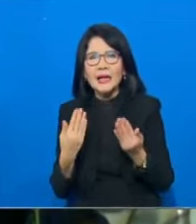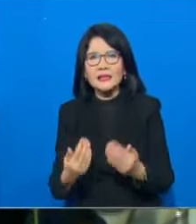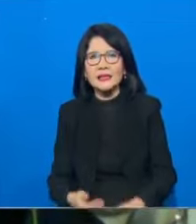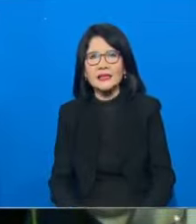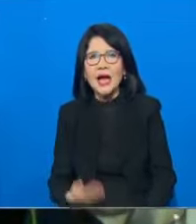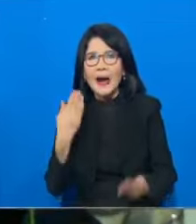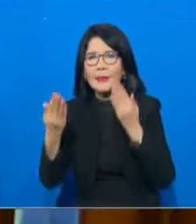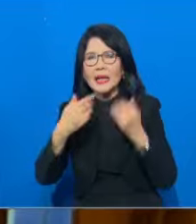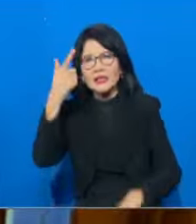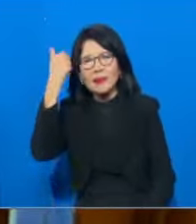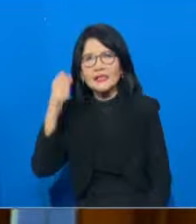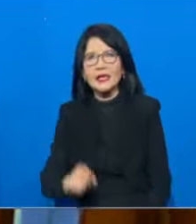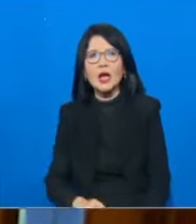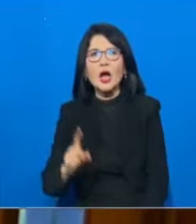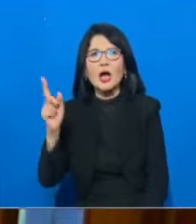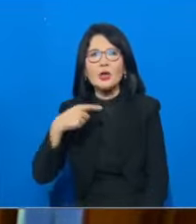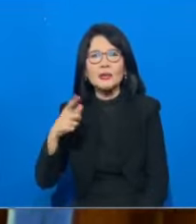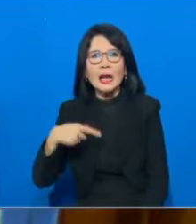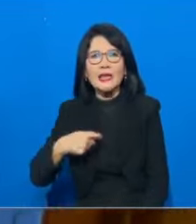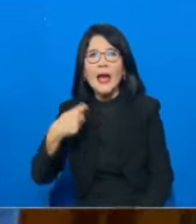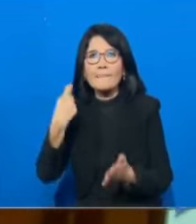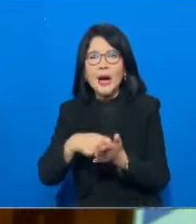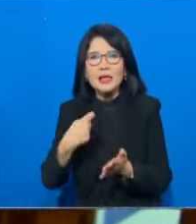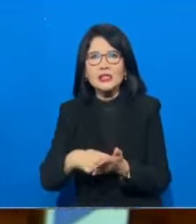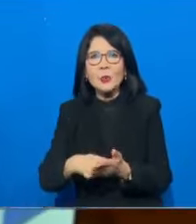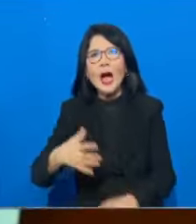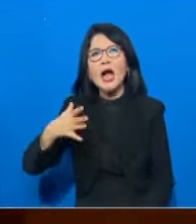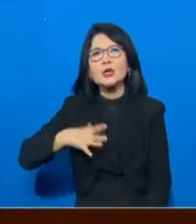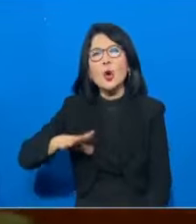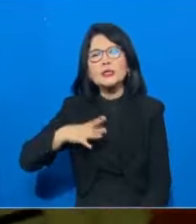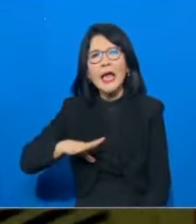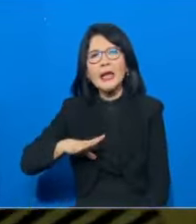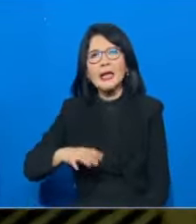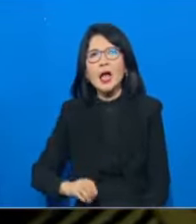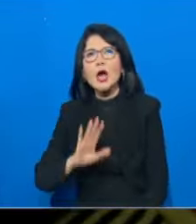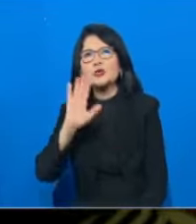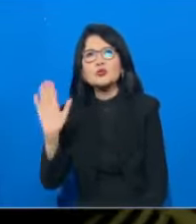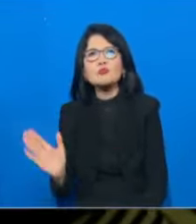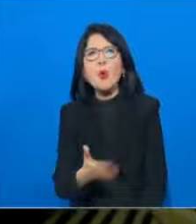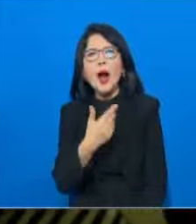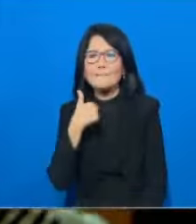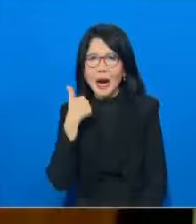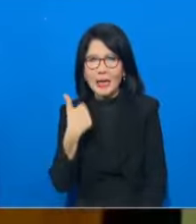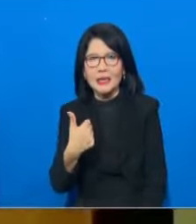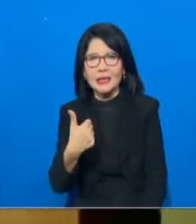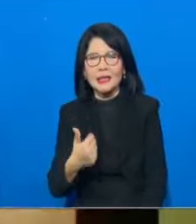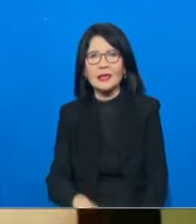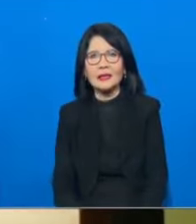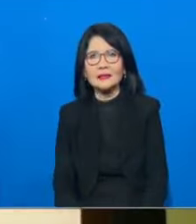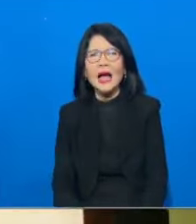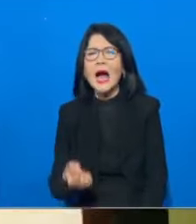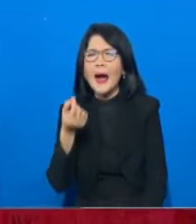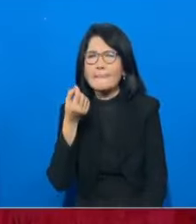aas kalau dari mahasiswa dosen juga semua hampir ya